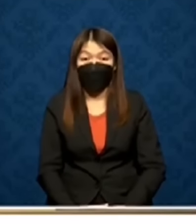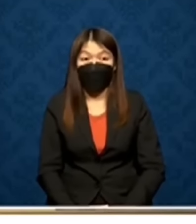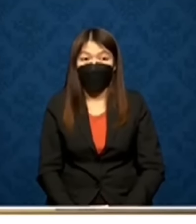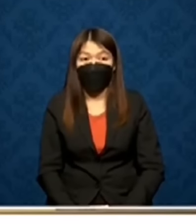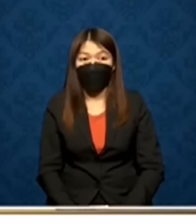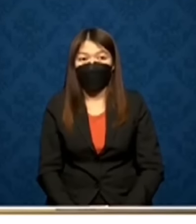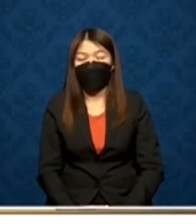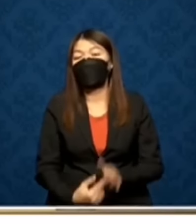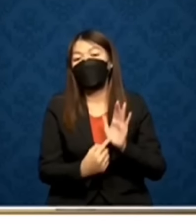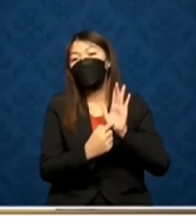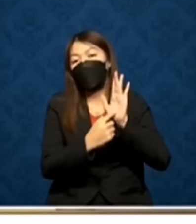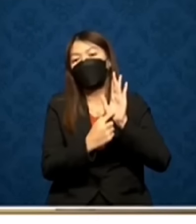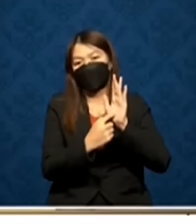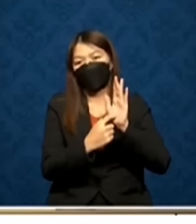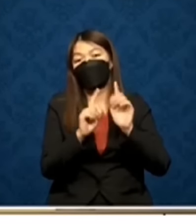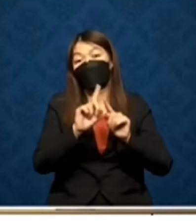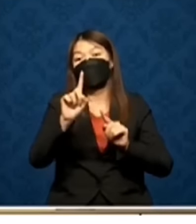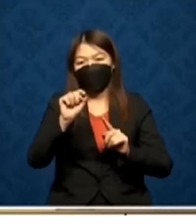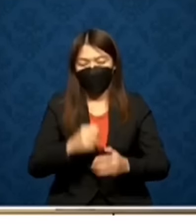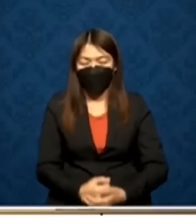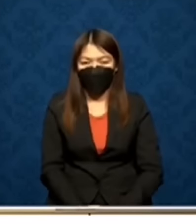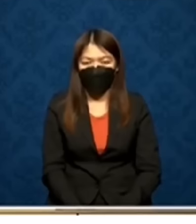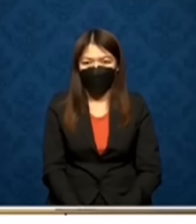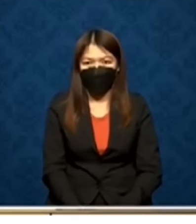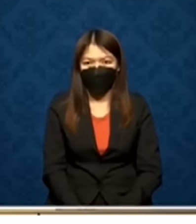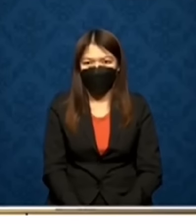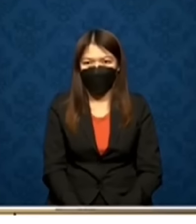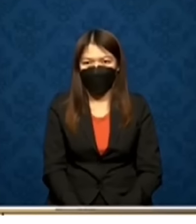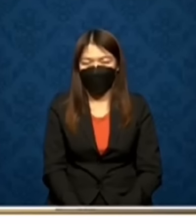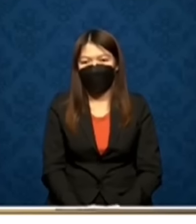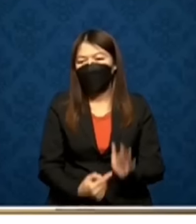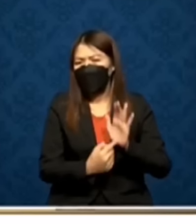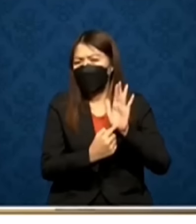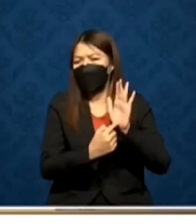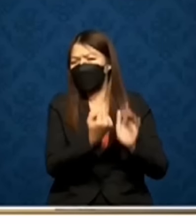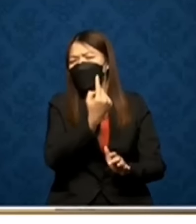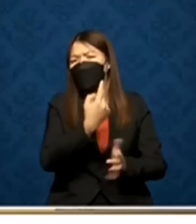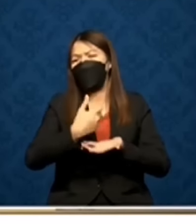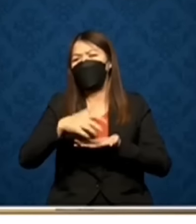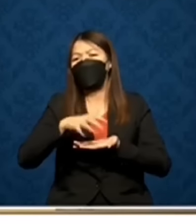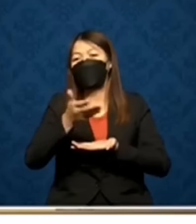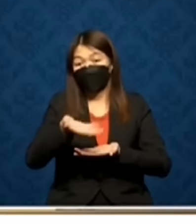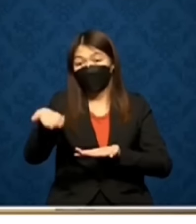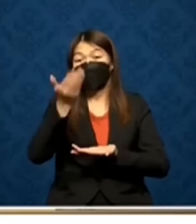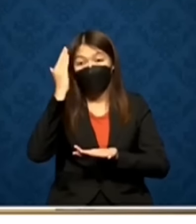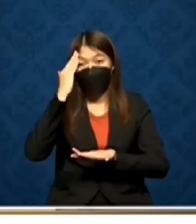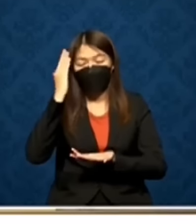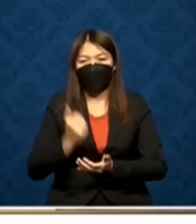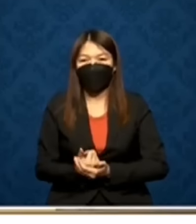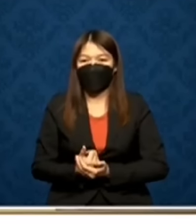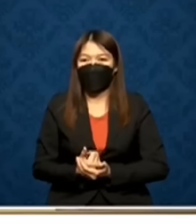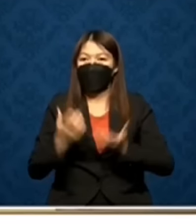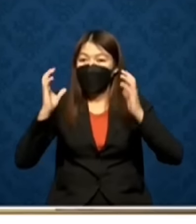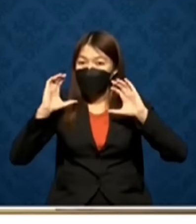นี่คือหนึ่งในตัวอย่างท่านประธานที่เคารพครับนี่เป็นเพียงตัวอย่างเดียวแต่สิ่งที่รัฐบาลชุด